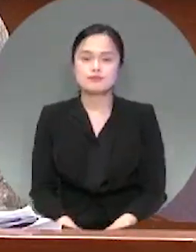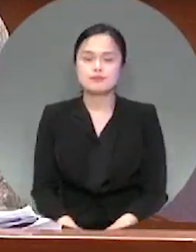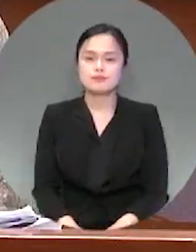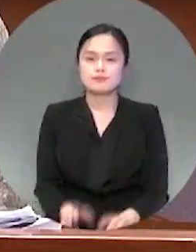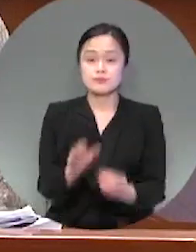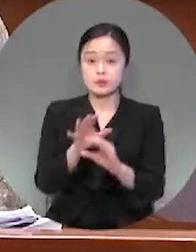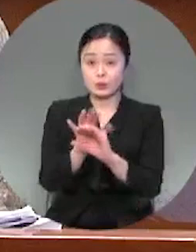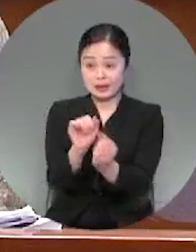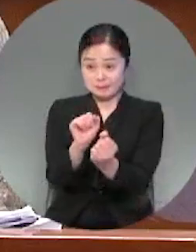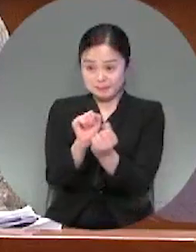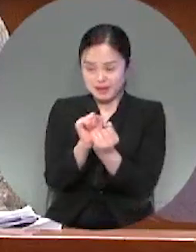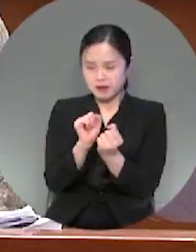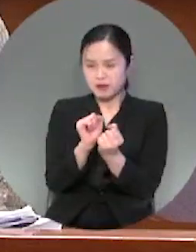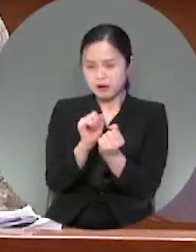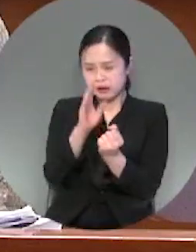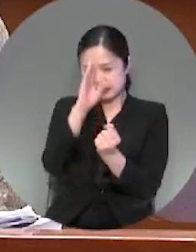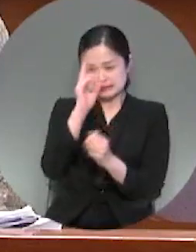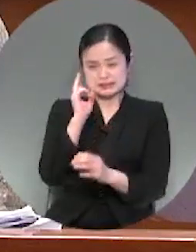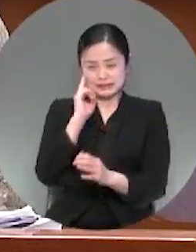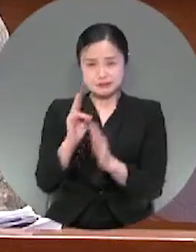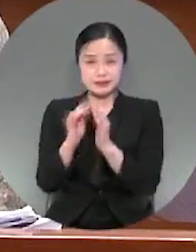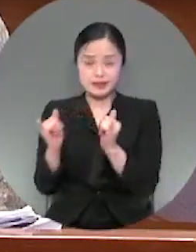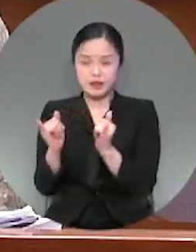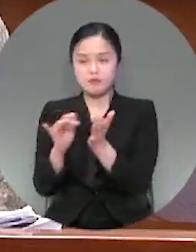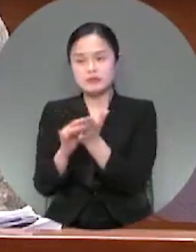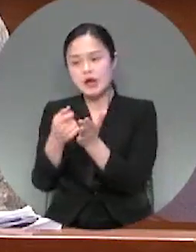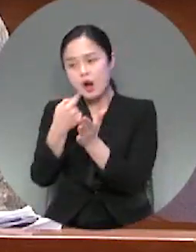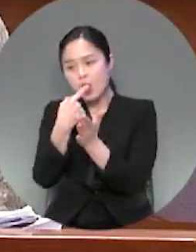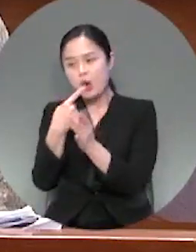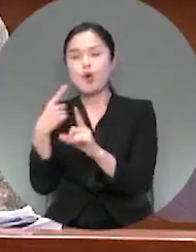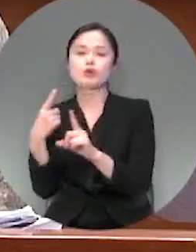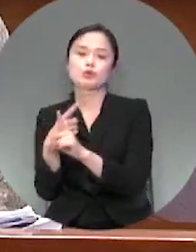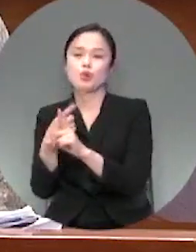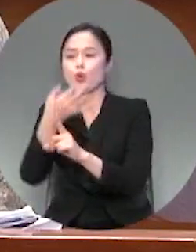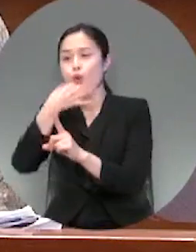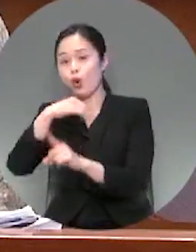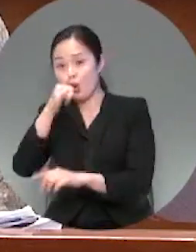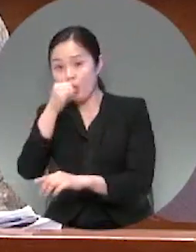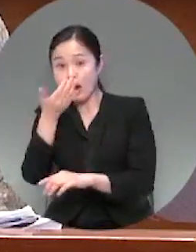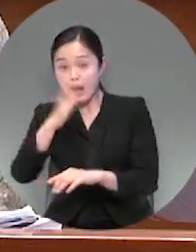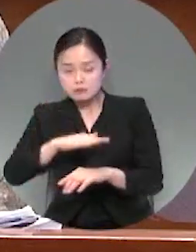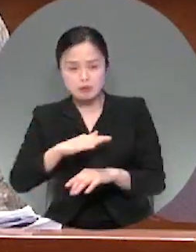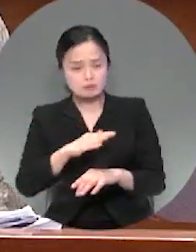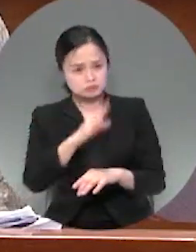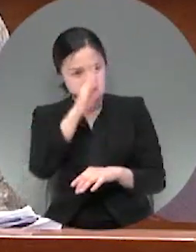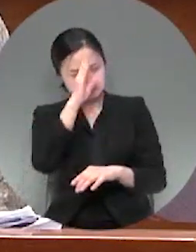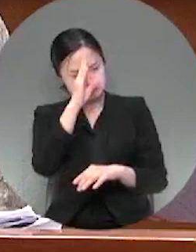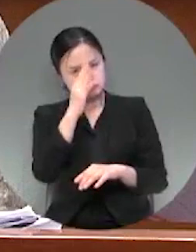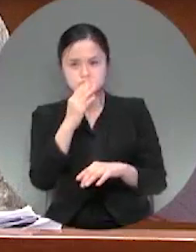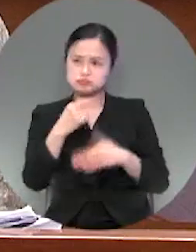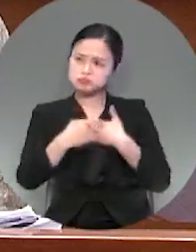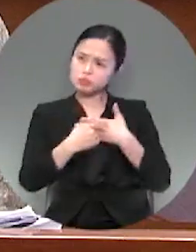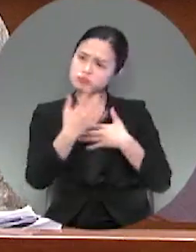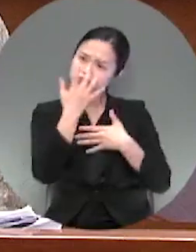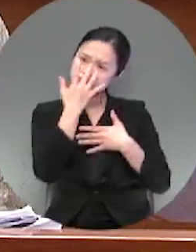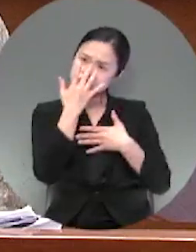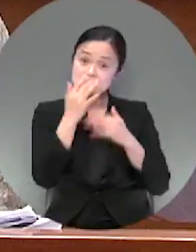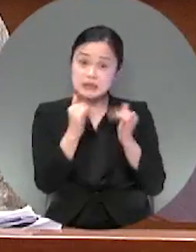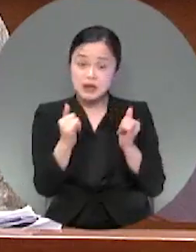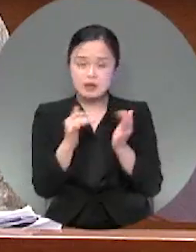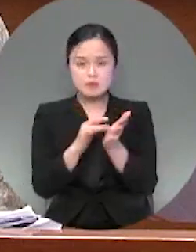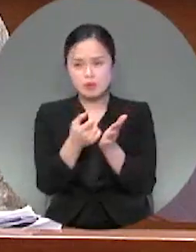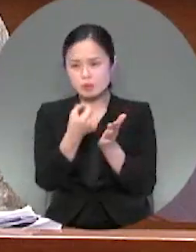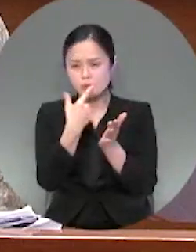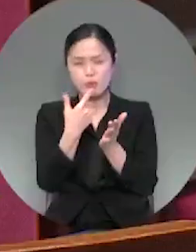위중증으로 생길 위험성이 있는 환자한테는 도움이 되지만, 그렇지 않은 환자는 먹을 필요가 없습니다. 그러니까 필요가 없어서 안 주는 거예요?